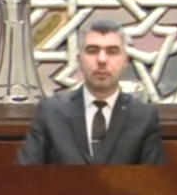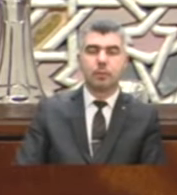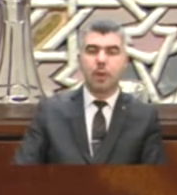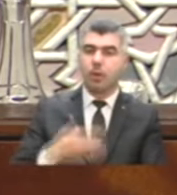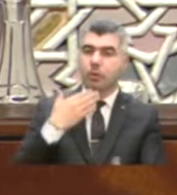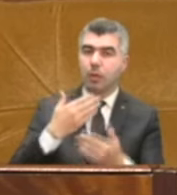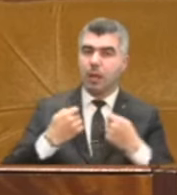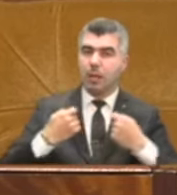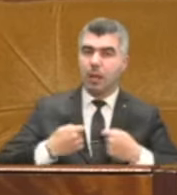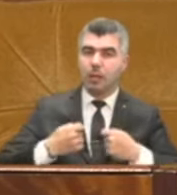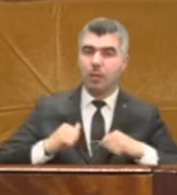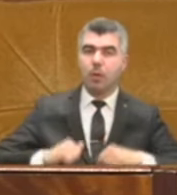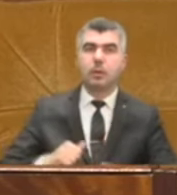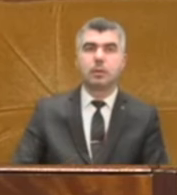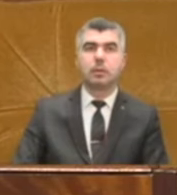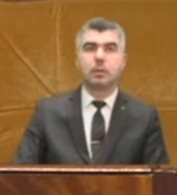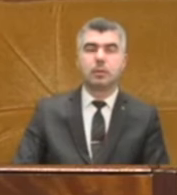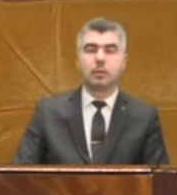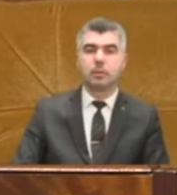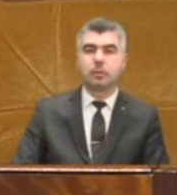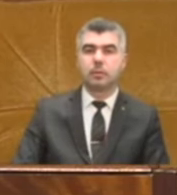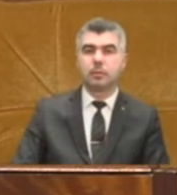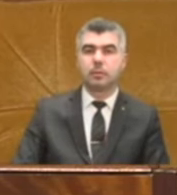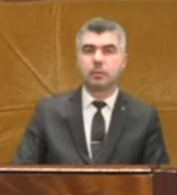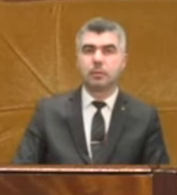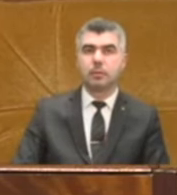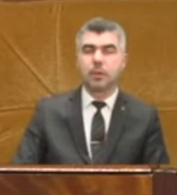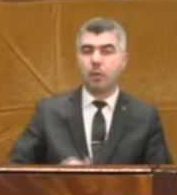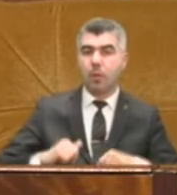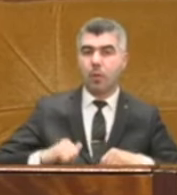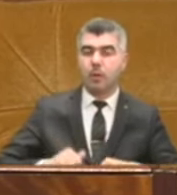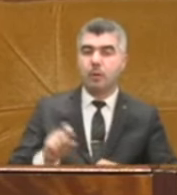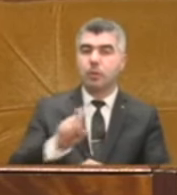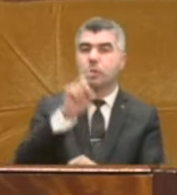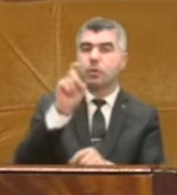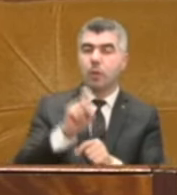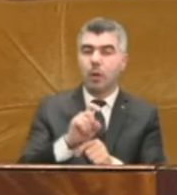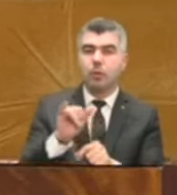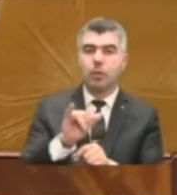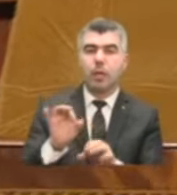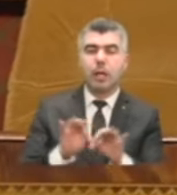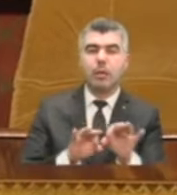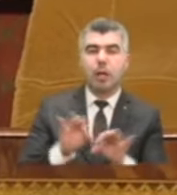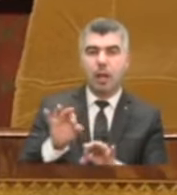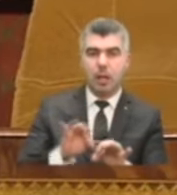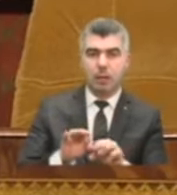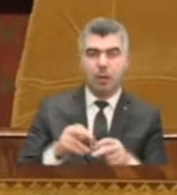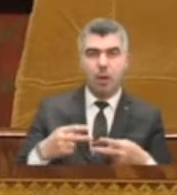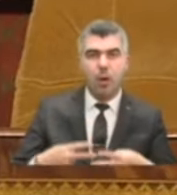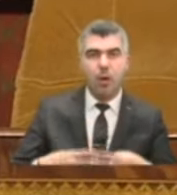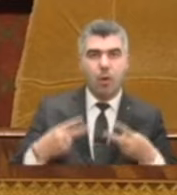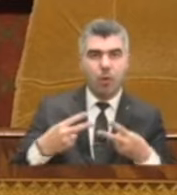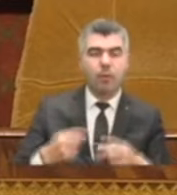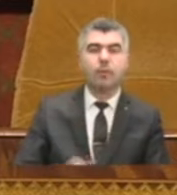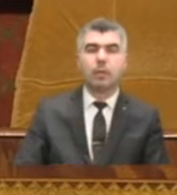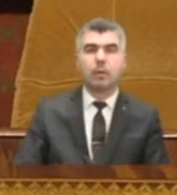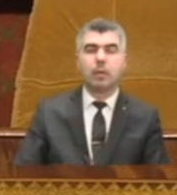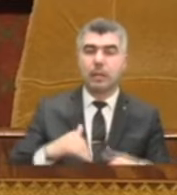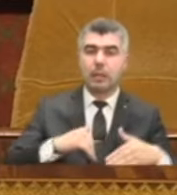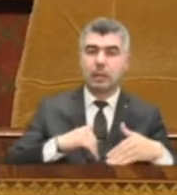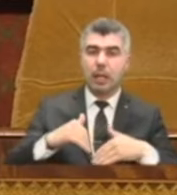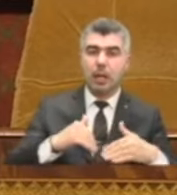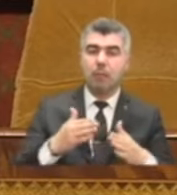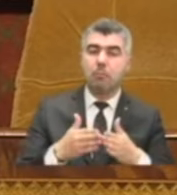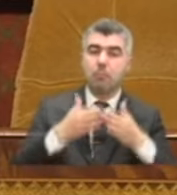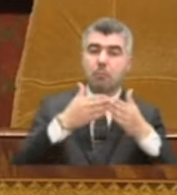سيد الرئيس. سيد الوزير، سيد النواب، سيد الوزير، نسائل عن الاجراءات المتخذه لتعزيز وتطوير النقل